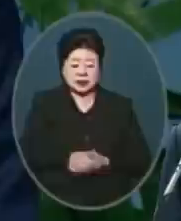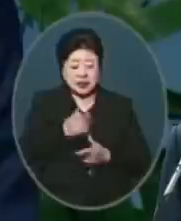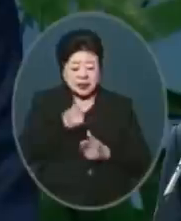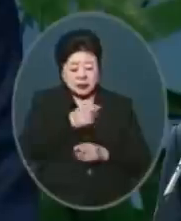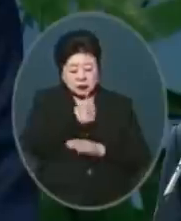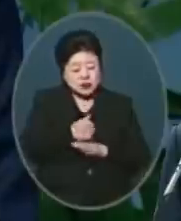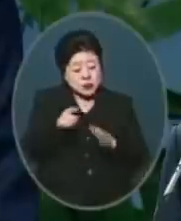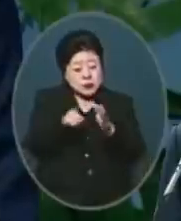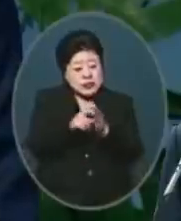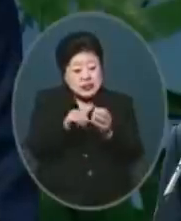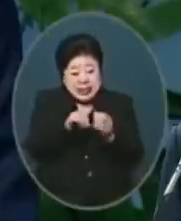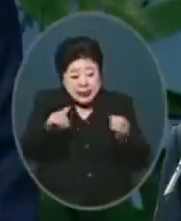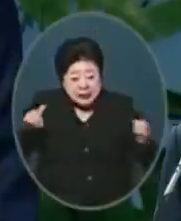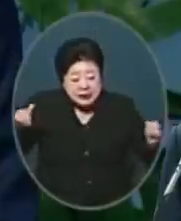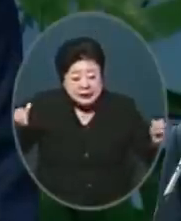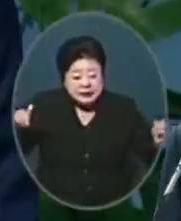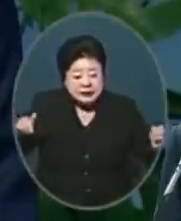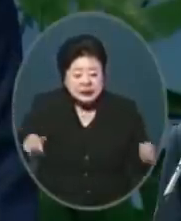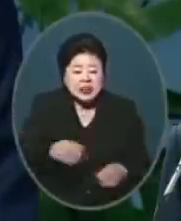예수 믿는 사람들이